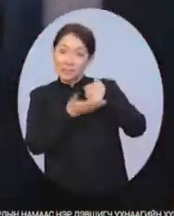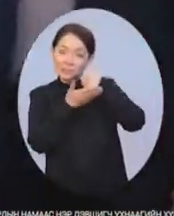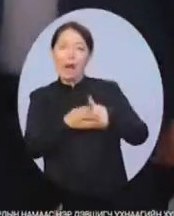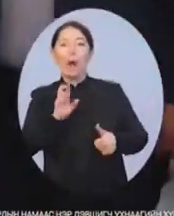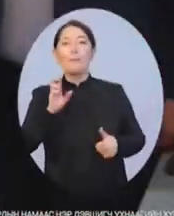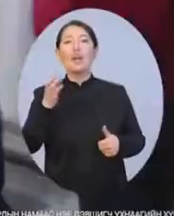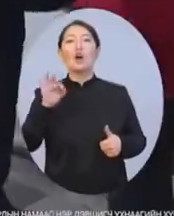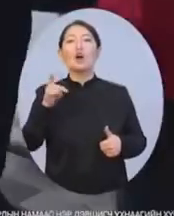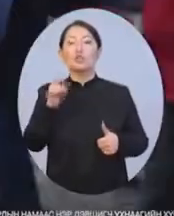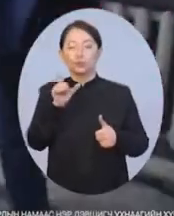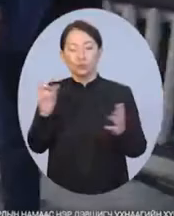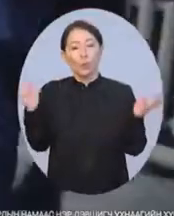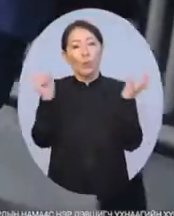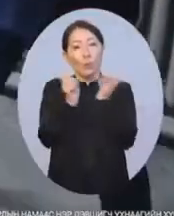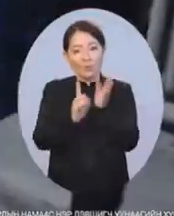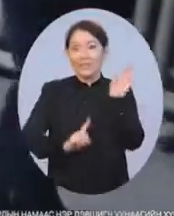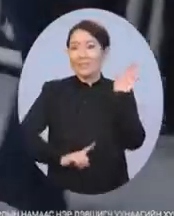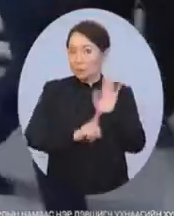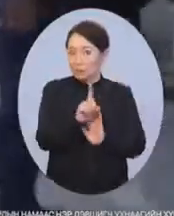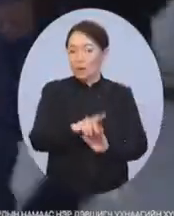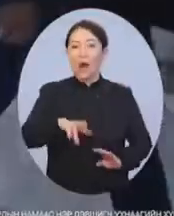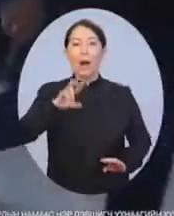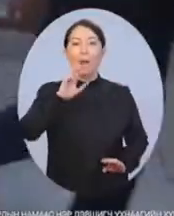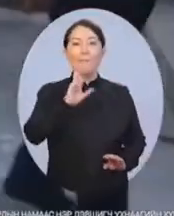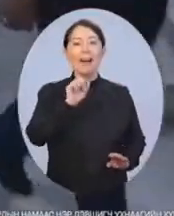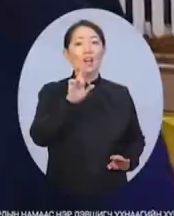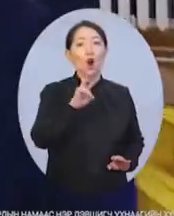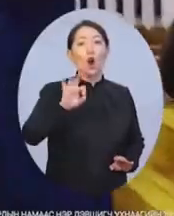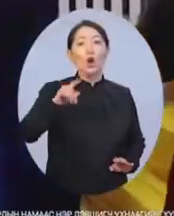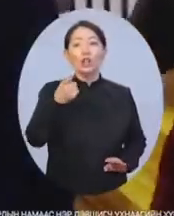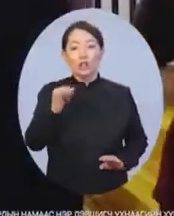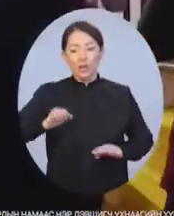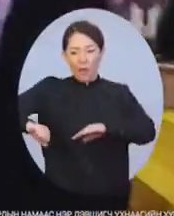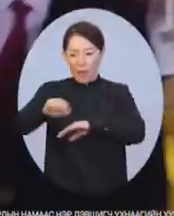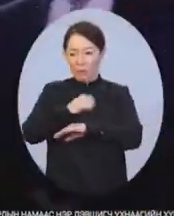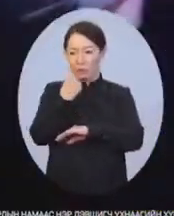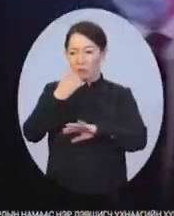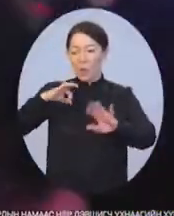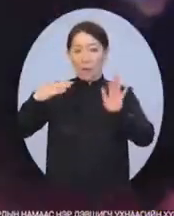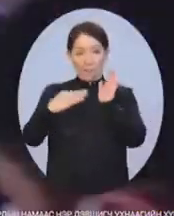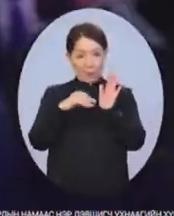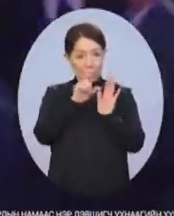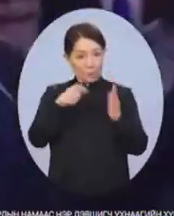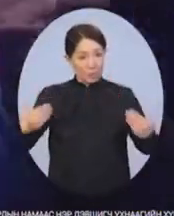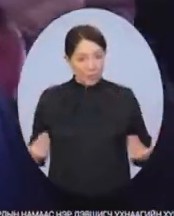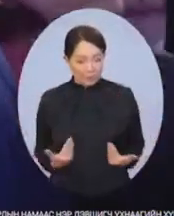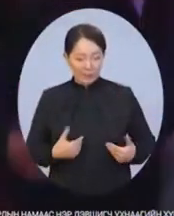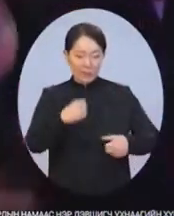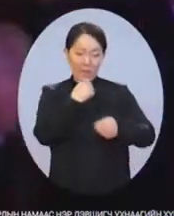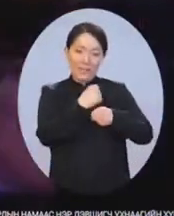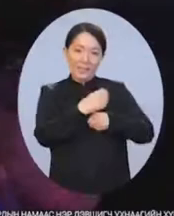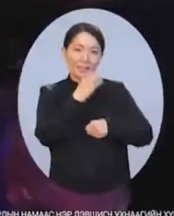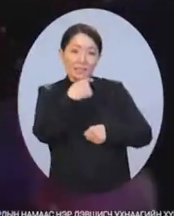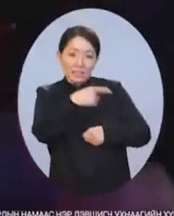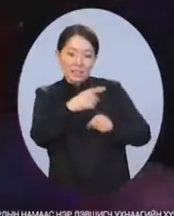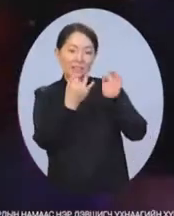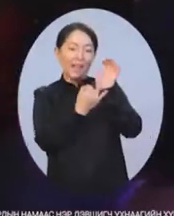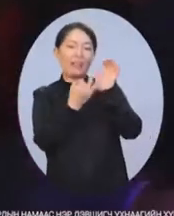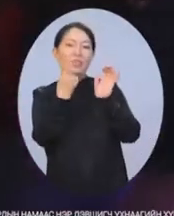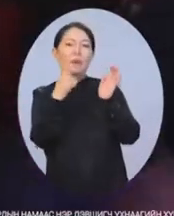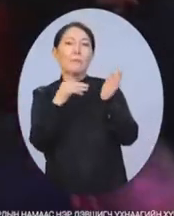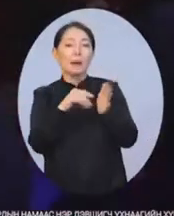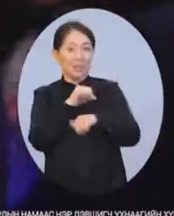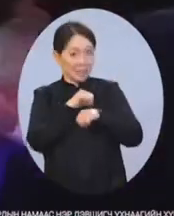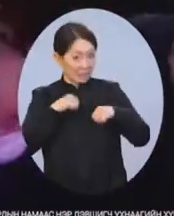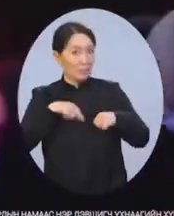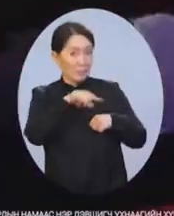нэр дэвшигч Баян Гүлгийчүүдтэй хийх уулзалтаа эхлүүллээ. Баян Гүлгийн аймаг 108 мянган гаруй хүн амтай. Аймгийн хэмжээнд хөдөлмөрийн насны 71